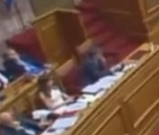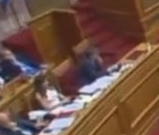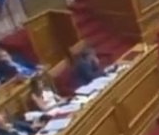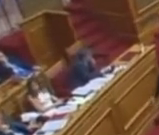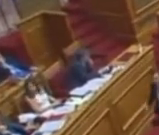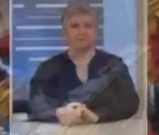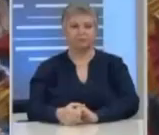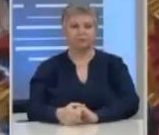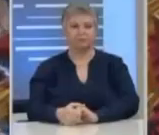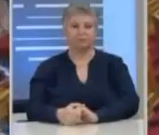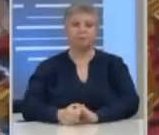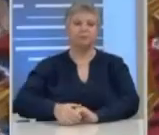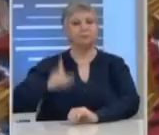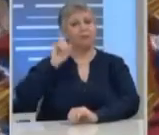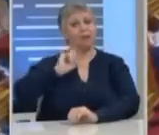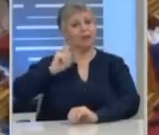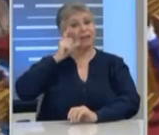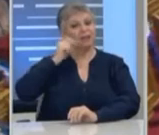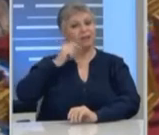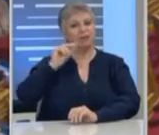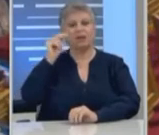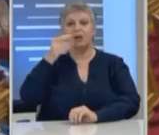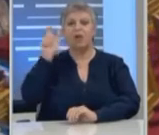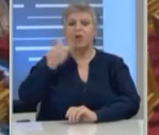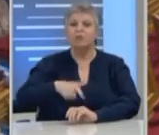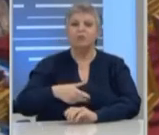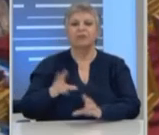Κυρίες και κύριοι βουλευτές, κυρίες και κύριοι συνάδελφοι,